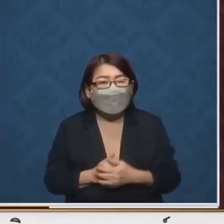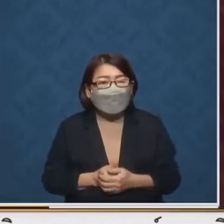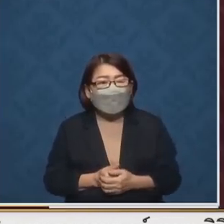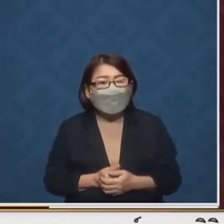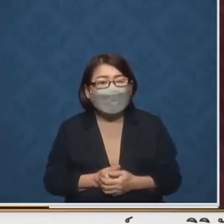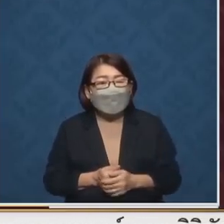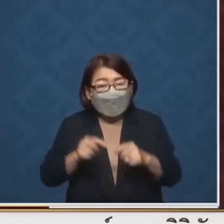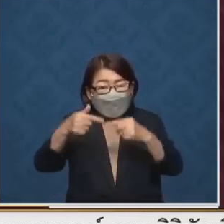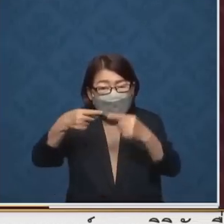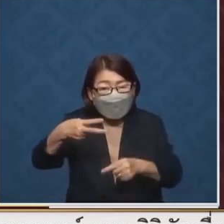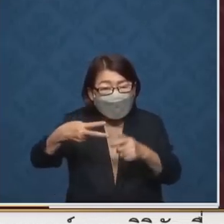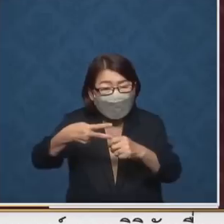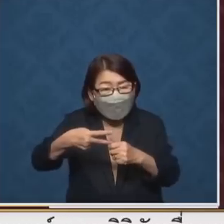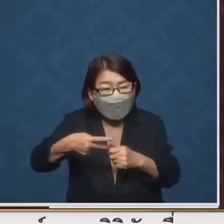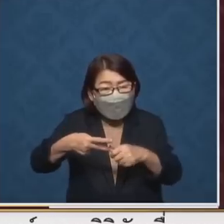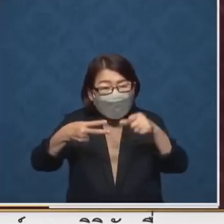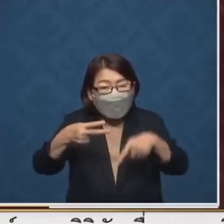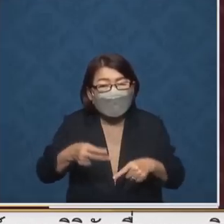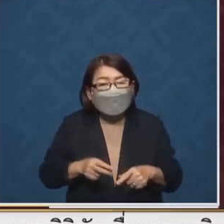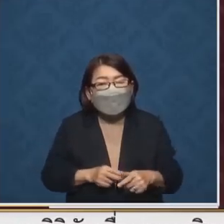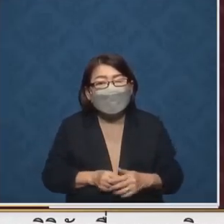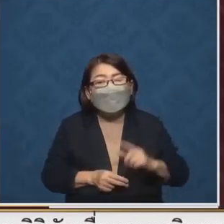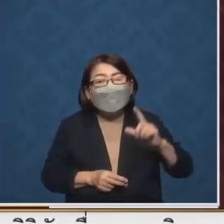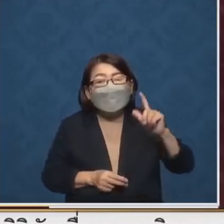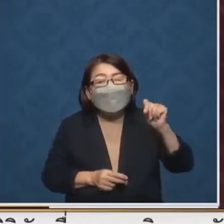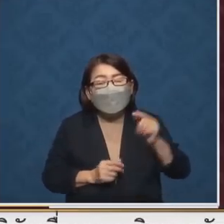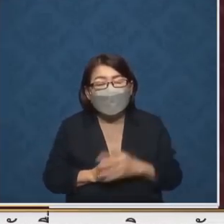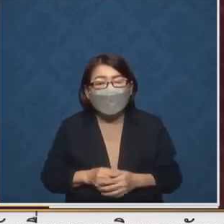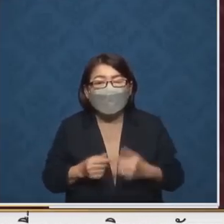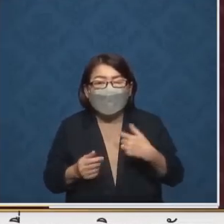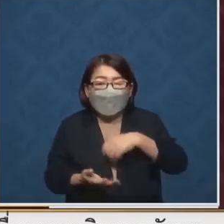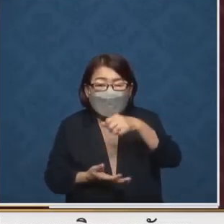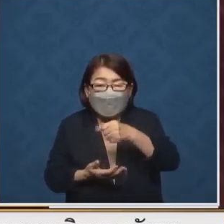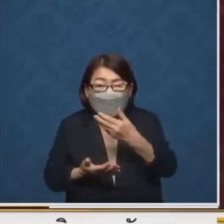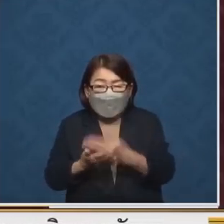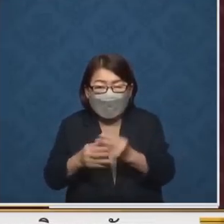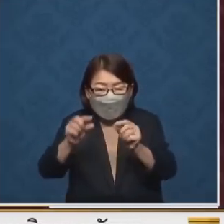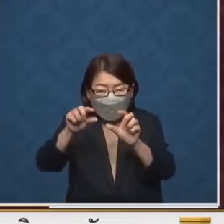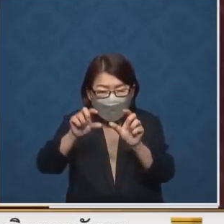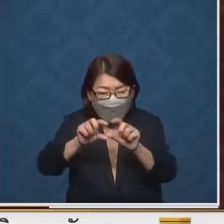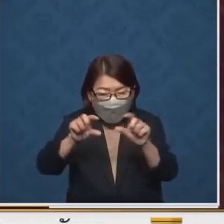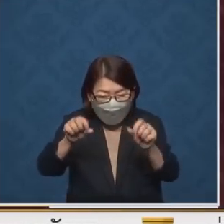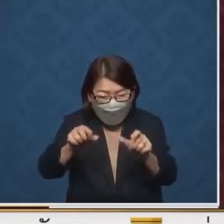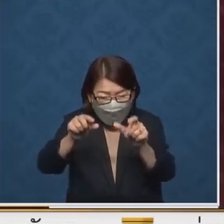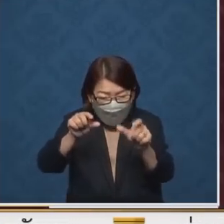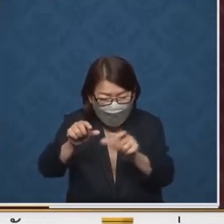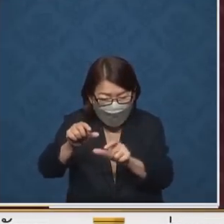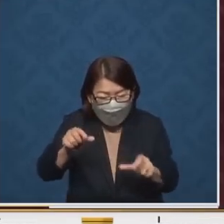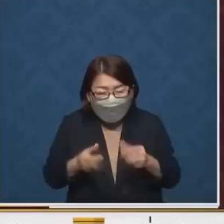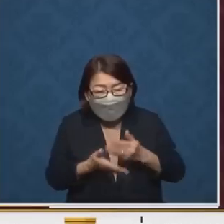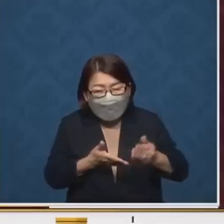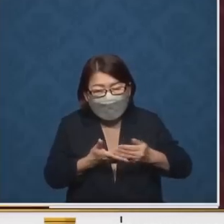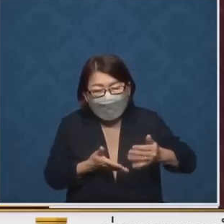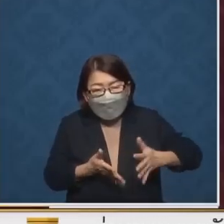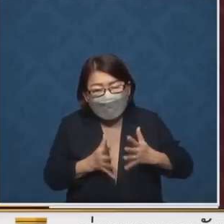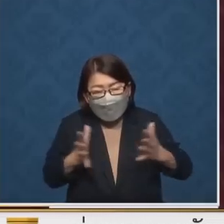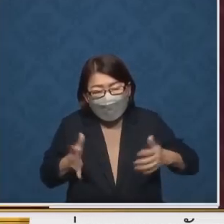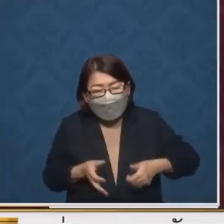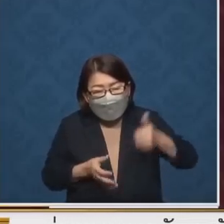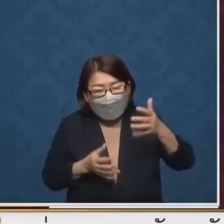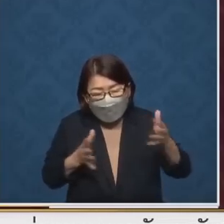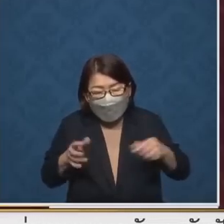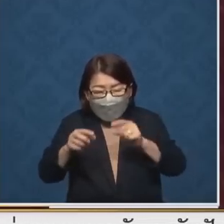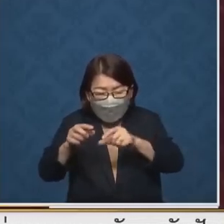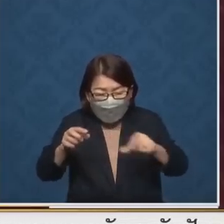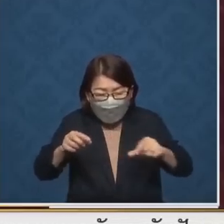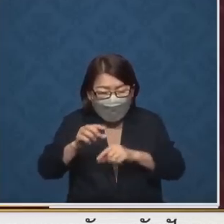ครับเพระจากแปเป๋าตังอัเดียวแยกออกไปเป็นอะไรเต็ไปหมดก็ไม่รู้ยิ่งจ่ายมาก ยิงได้มาก อะไรกไมรเต็ไปหมดนะครับ